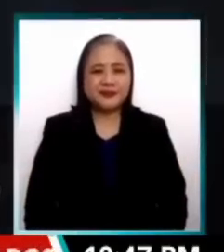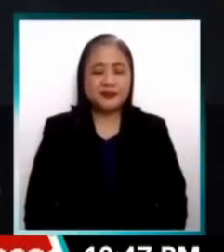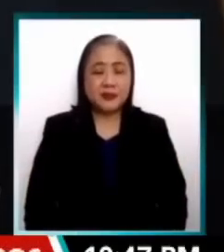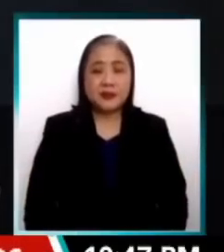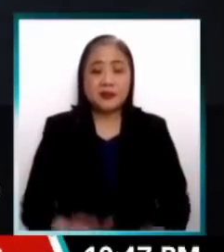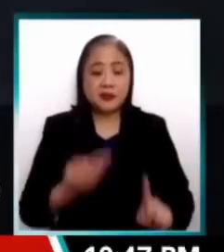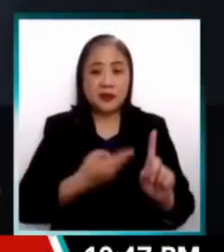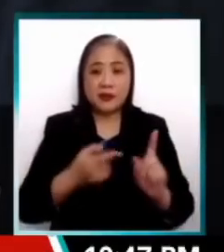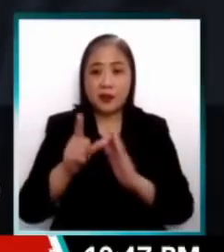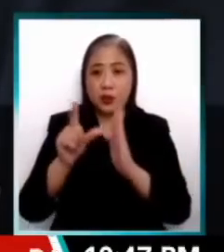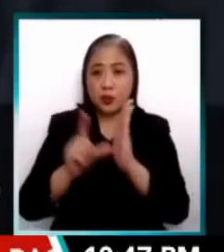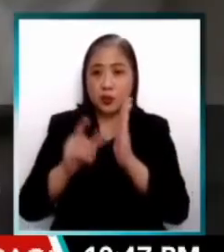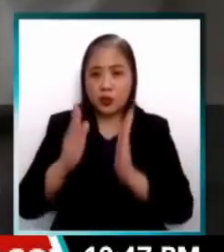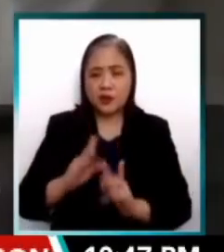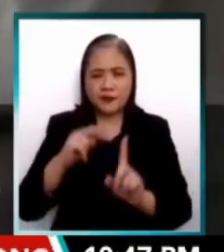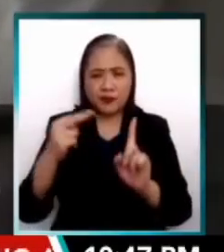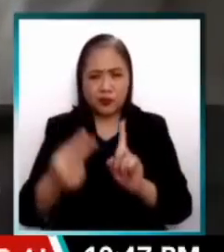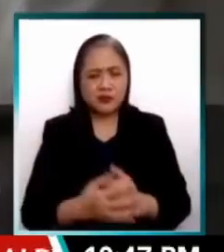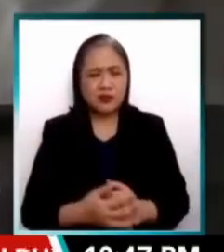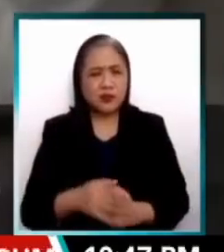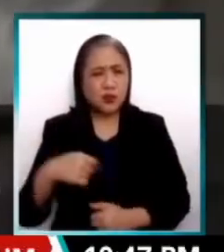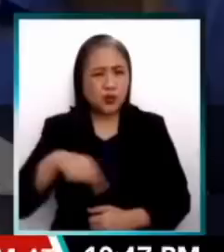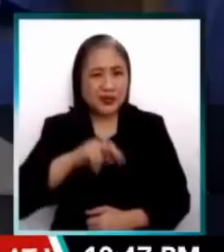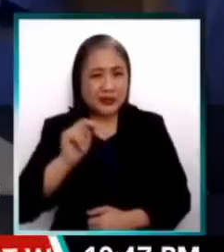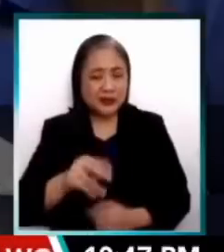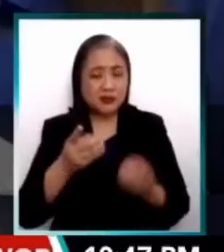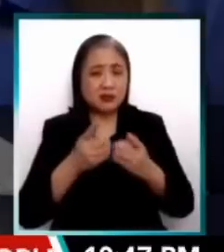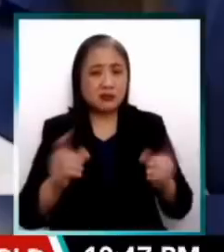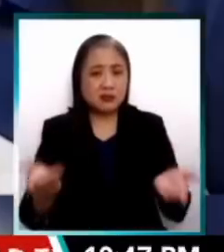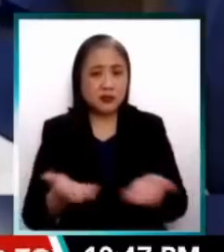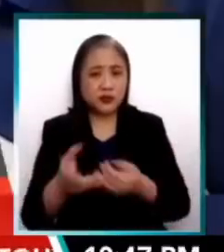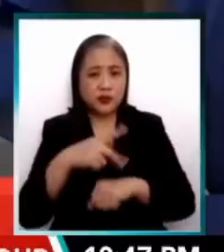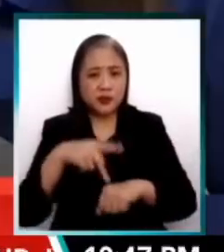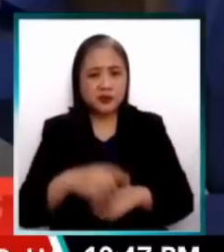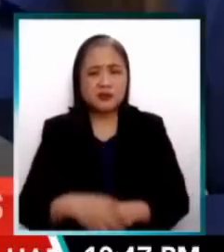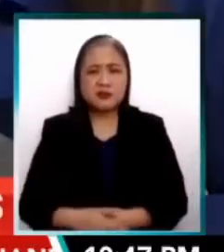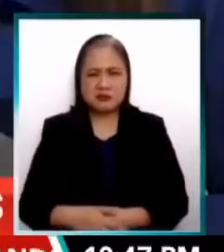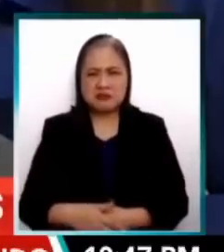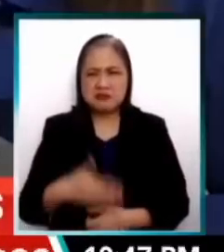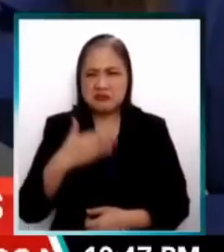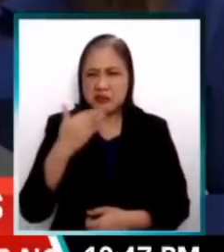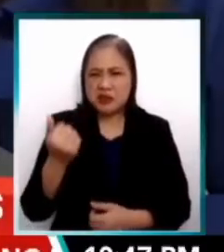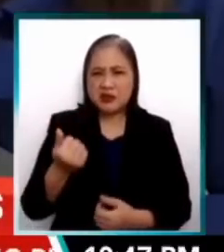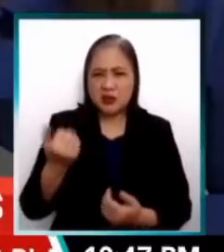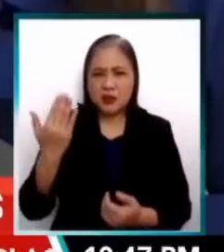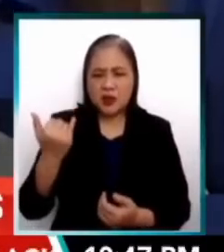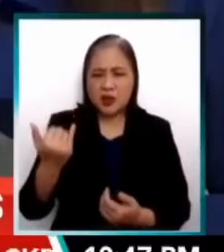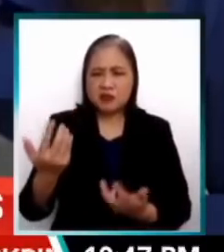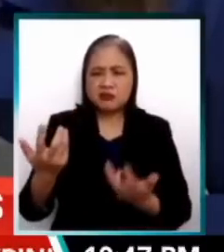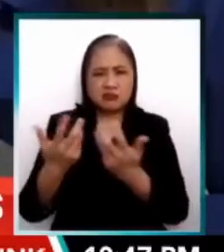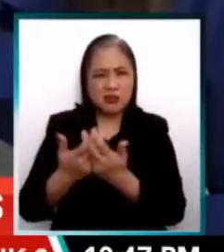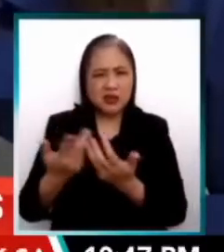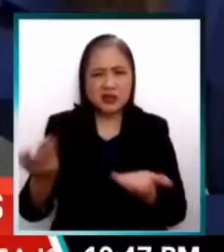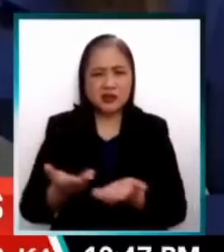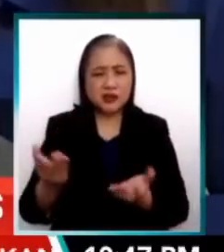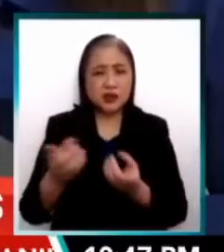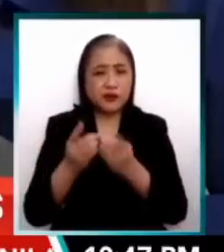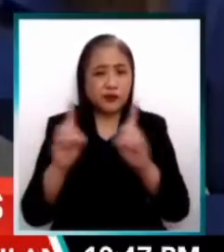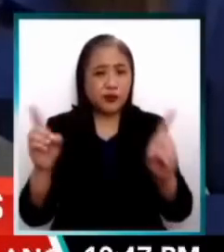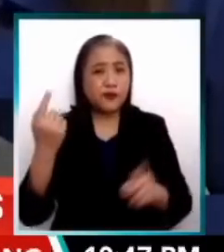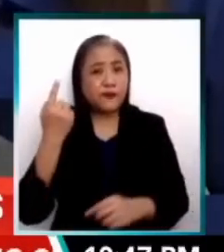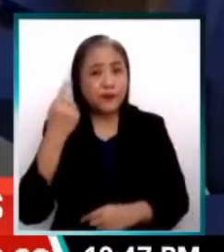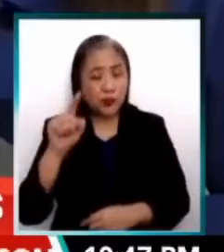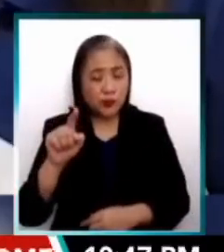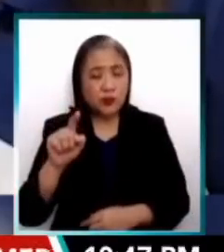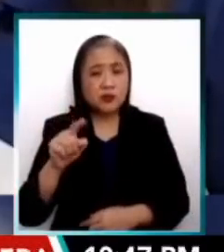abogado, kailangan na natin ang diborsyo sa bansa. Mas practical po ang divorce para rin po sa, lalo na sa